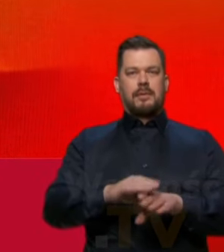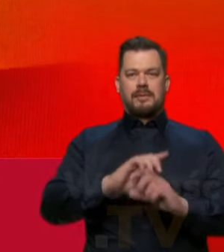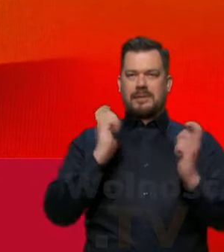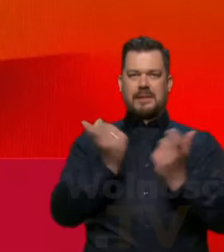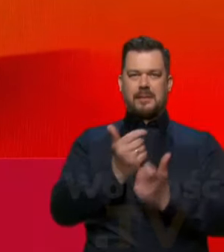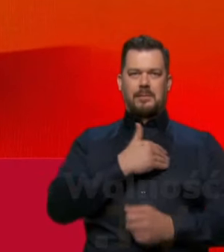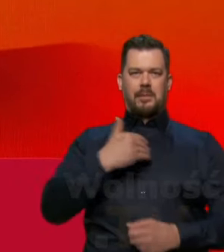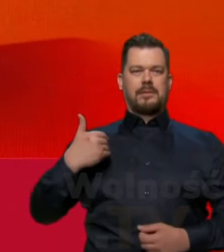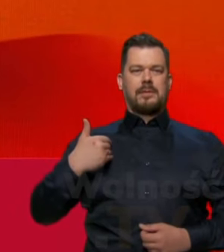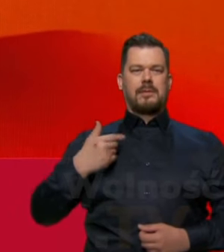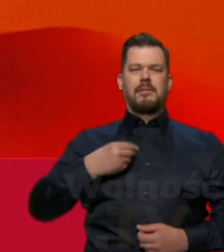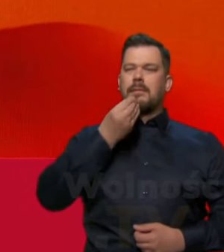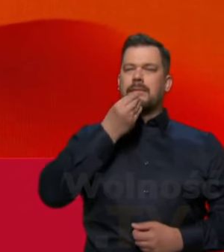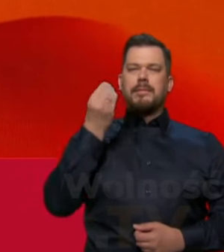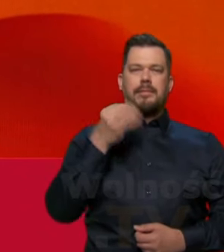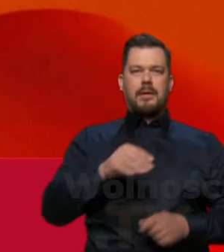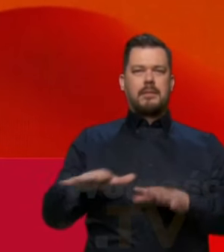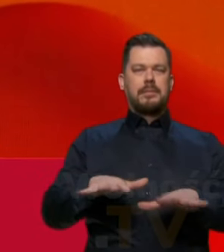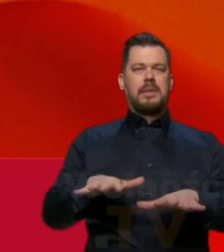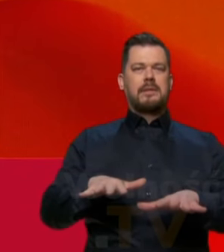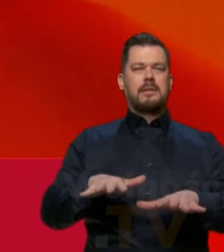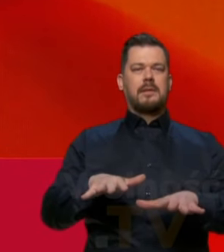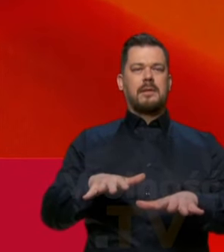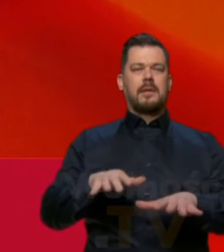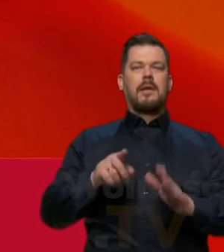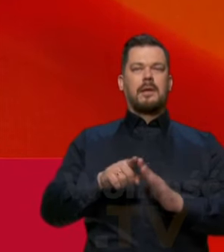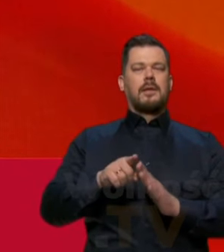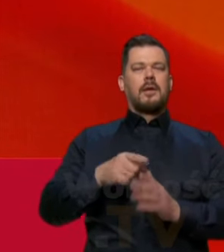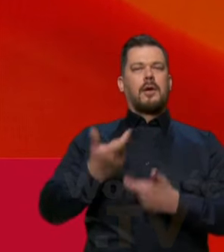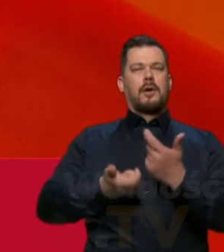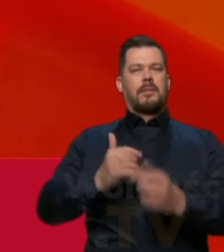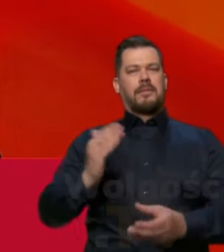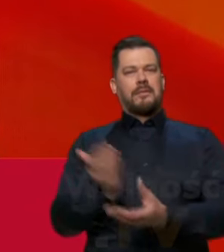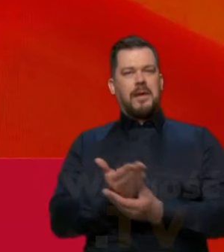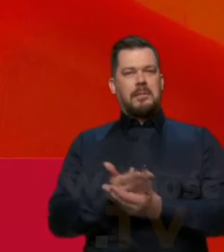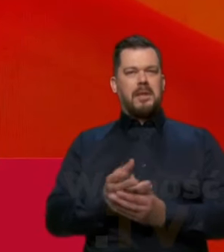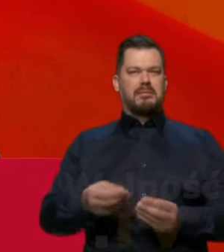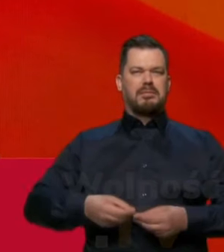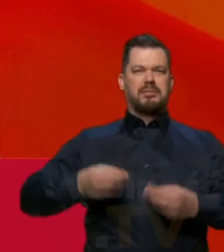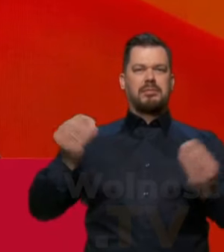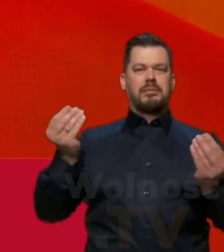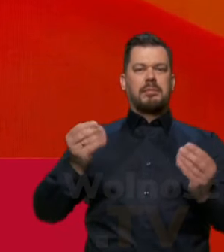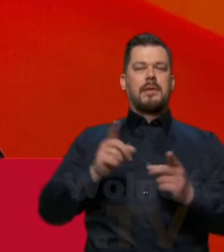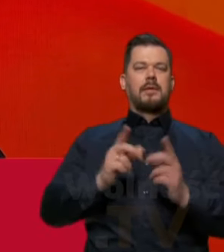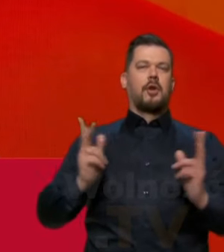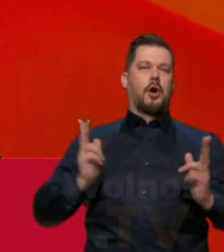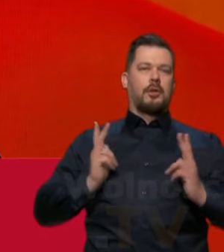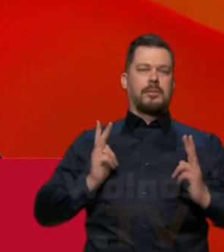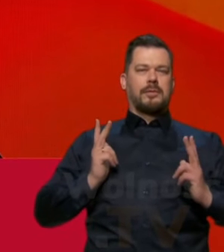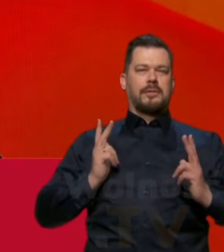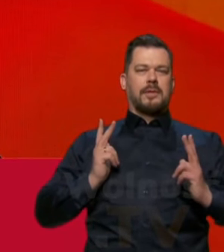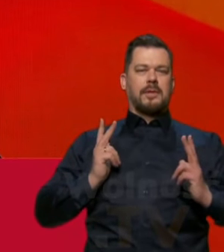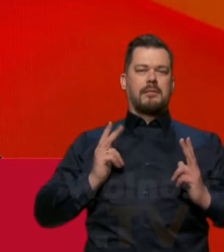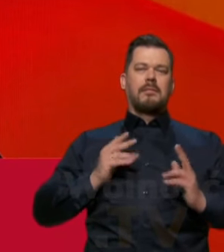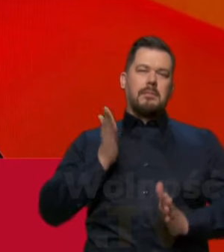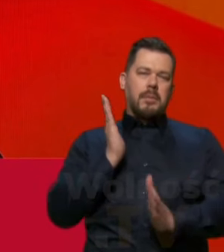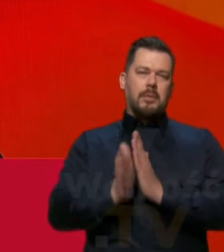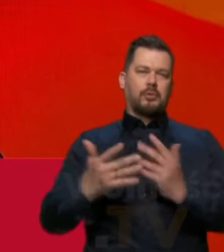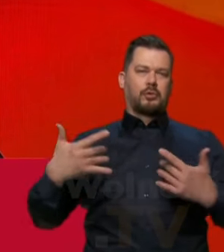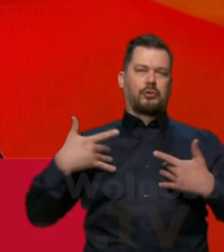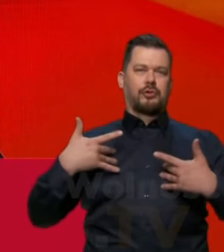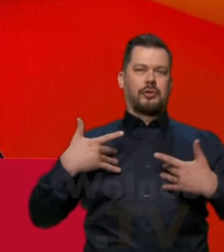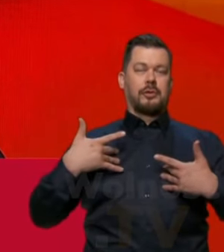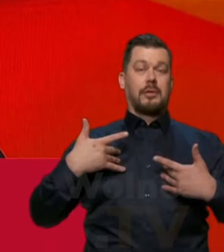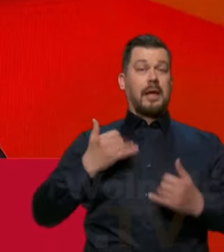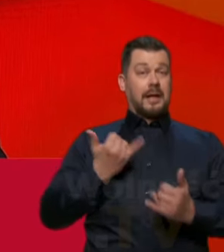której będzie najlepszym miejscem do prowadzenia działalności gospodarczej, jednocześnie wypoczywania i po prostu życia. A żeby